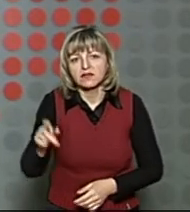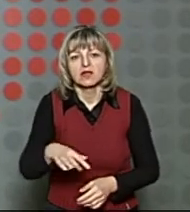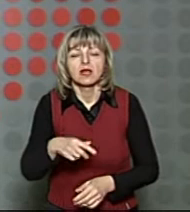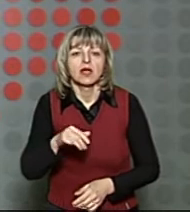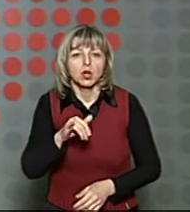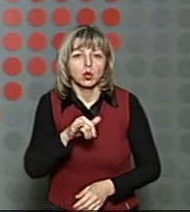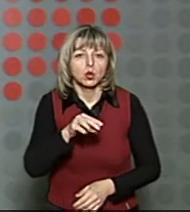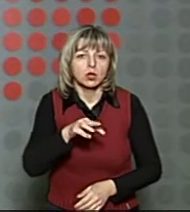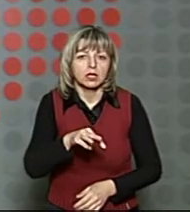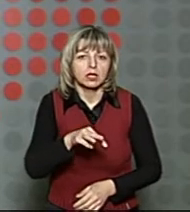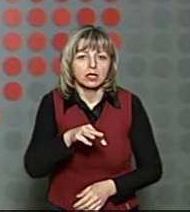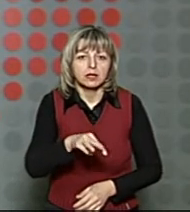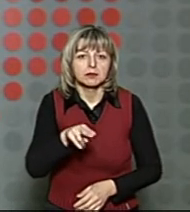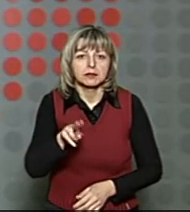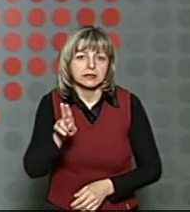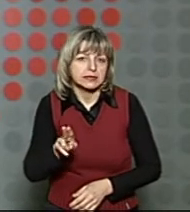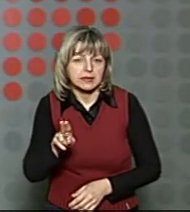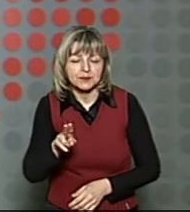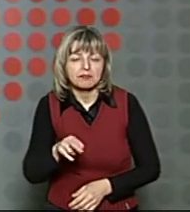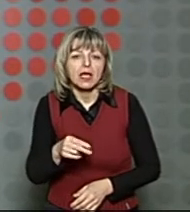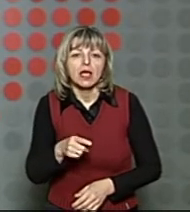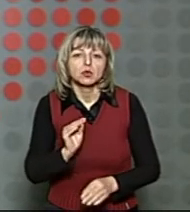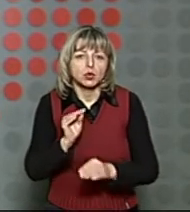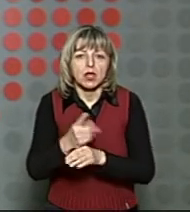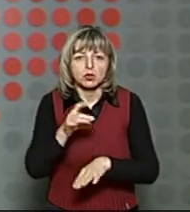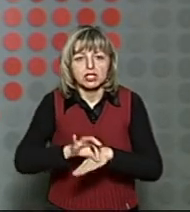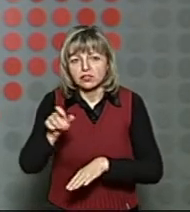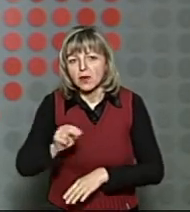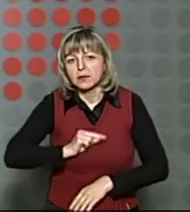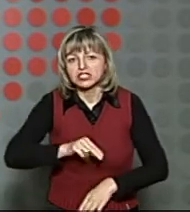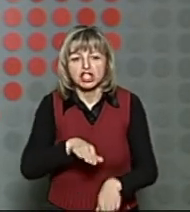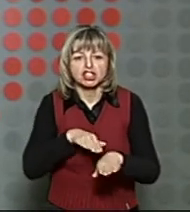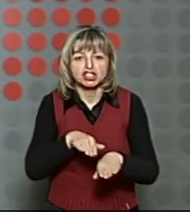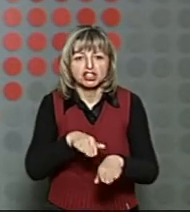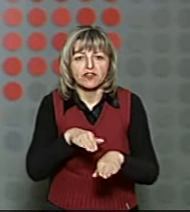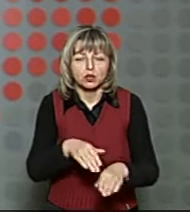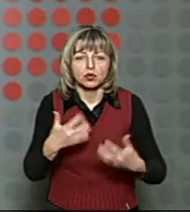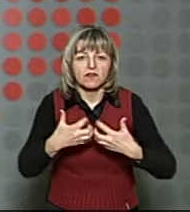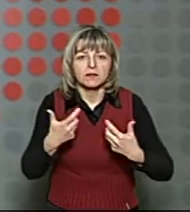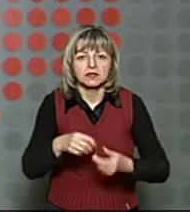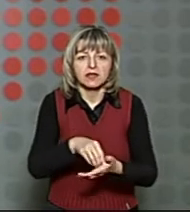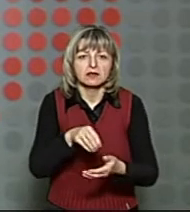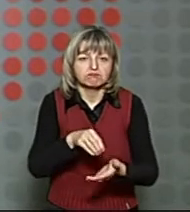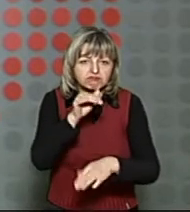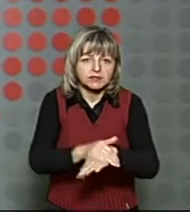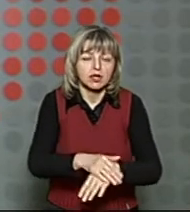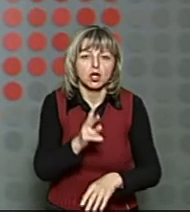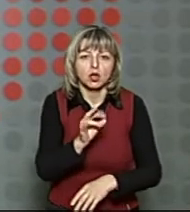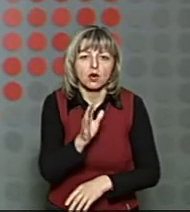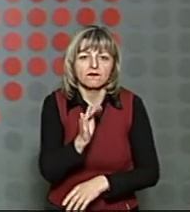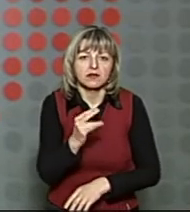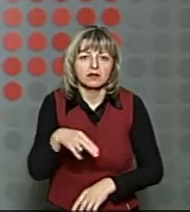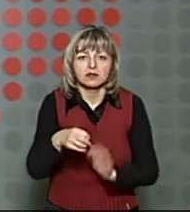ПЦ МП, каже Наталія Янко. Додався один хворий працівник швейної фабрики, де фіксували COVID-19.